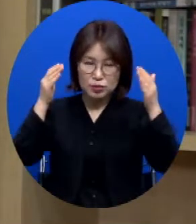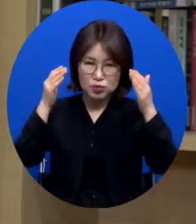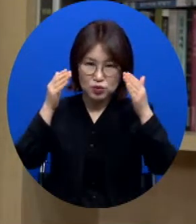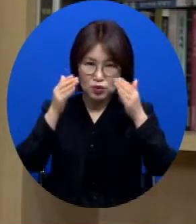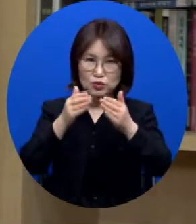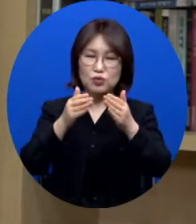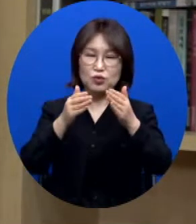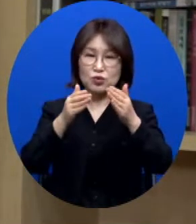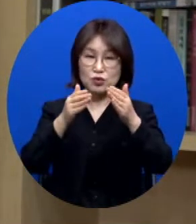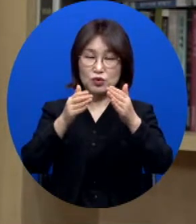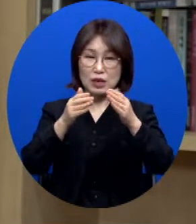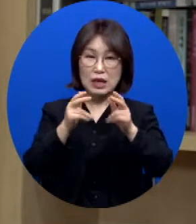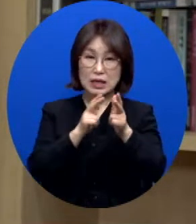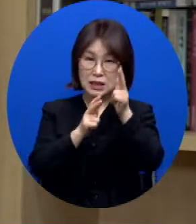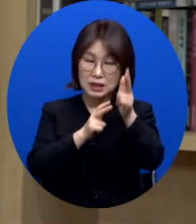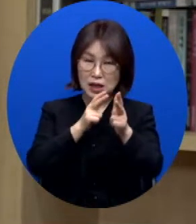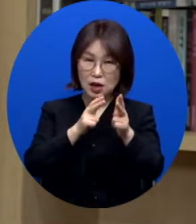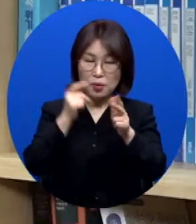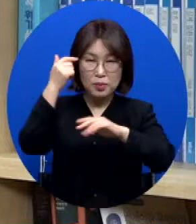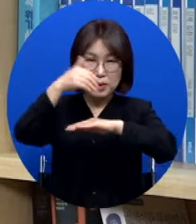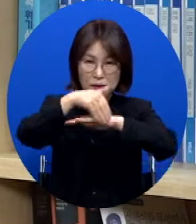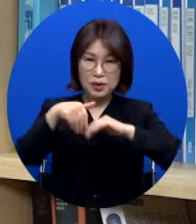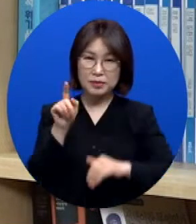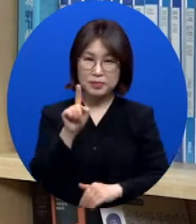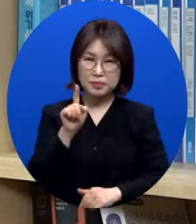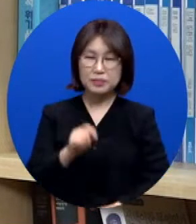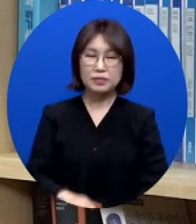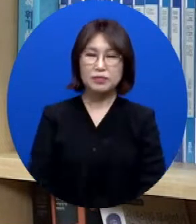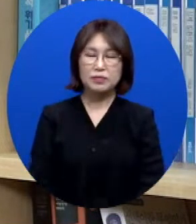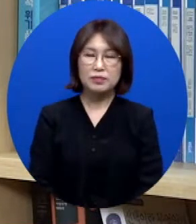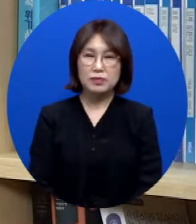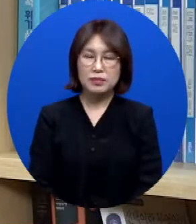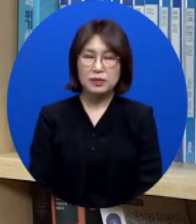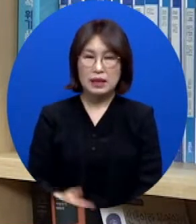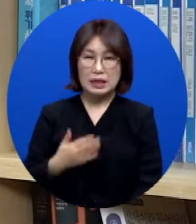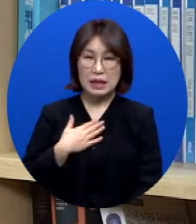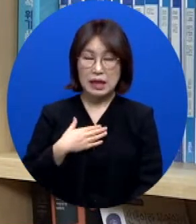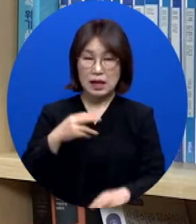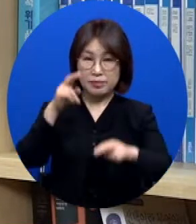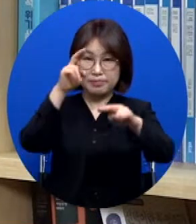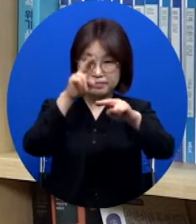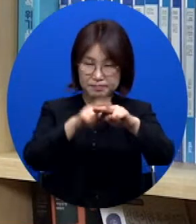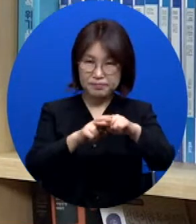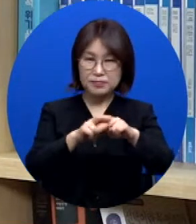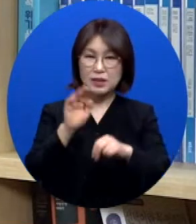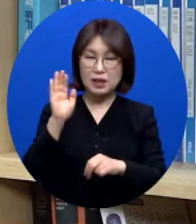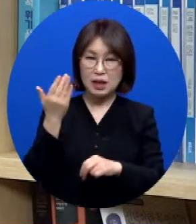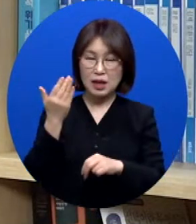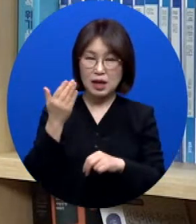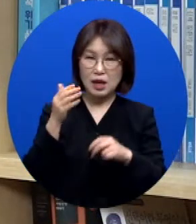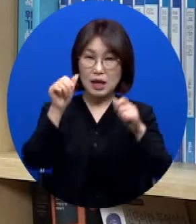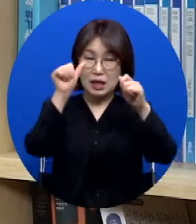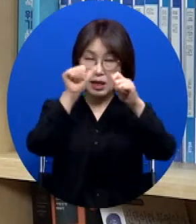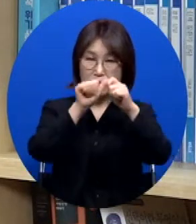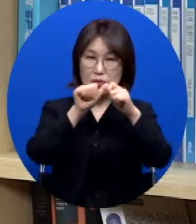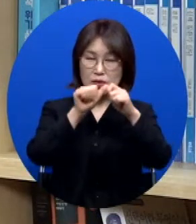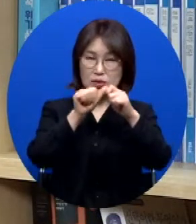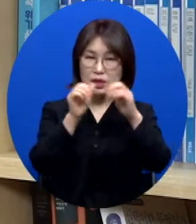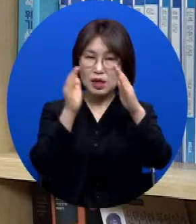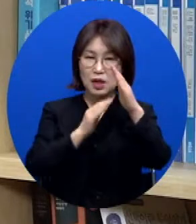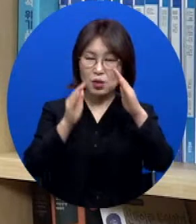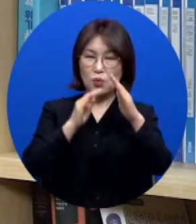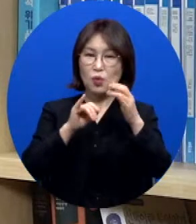해나가실 어떤 사업이 있으시면 말씀 좀 해주십시오. 총회장으로 취임을 하면서 5대 공약을